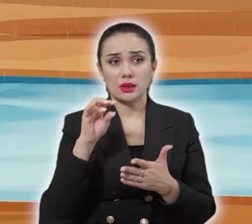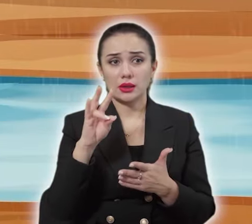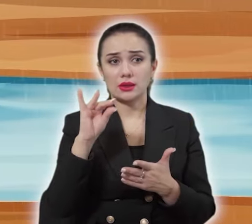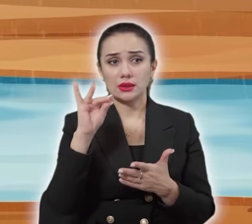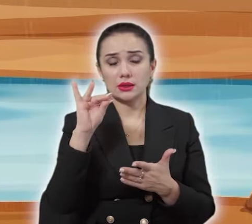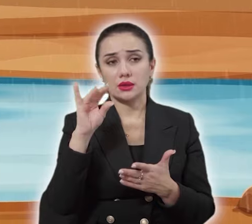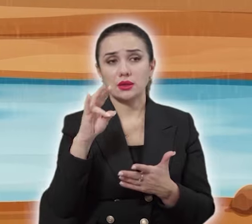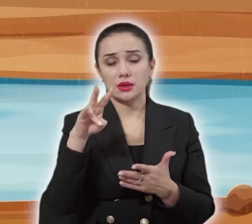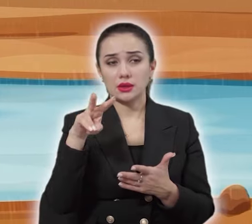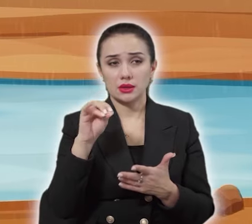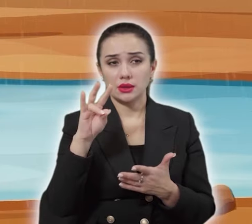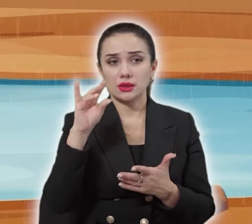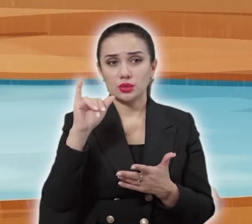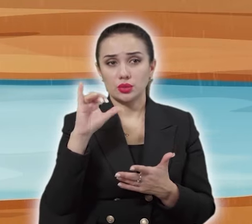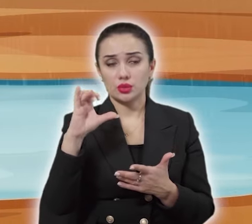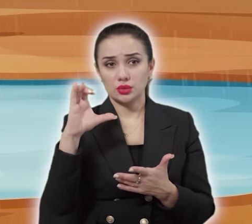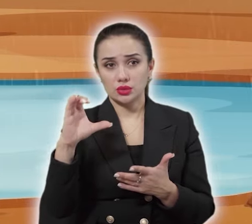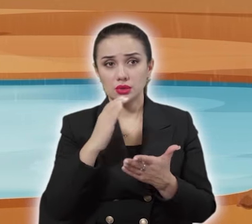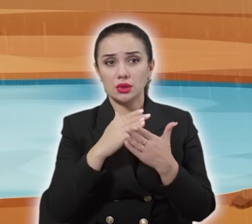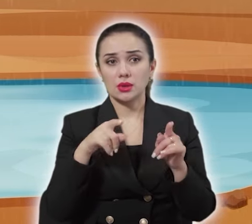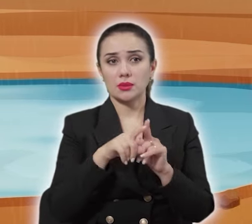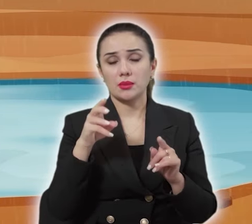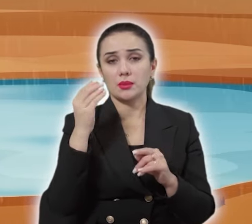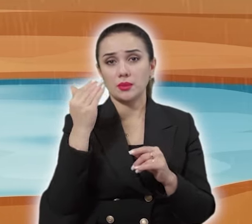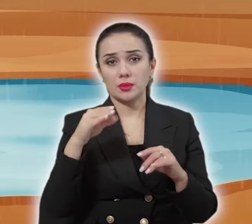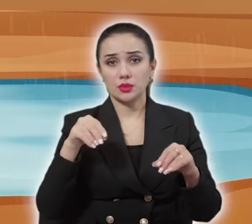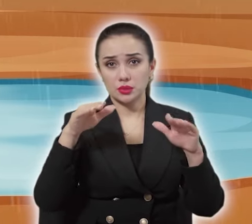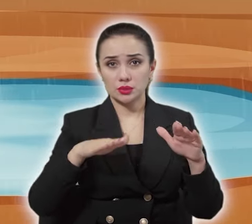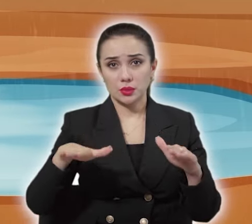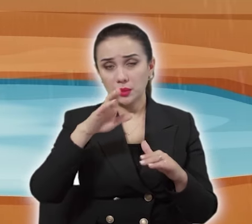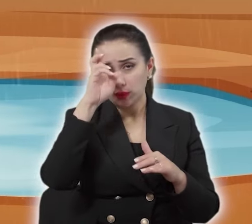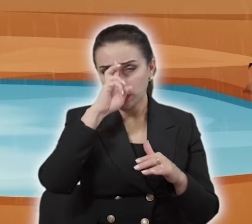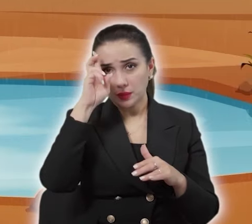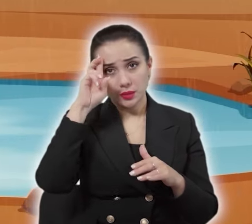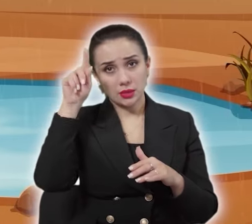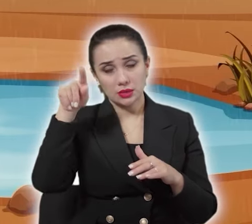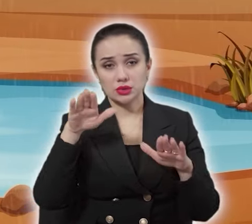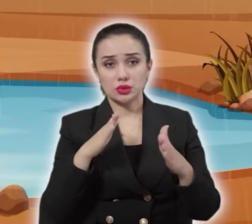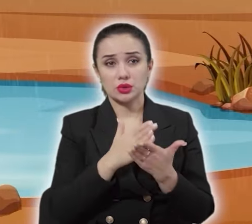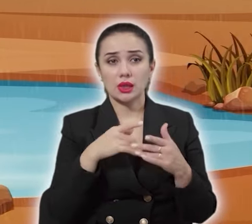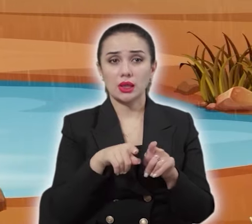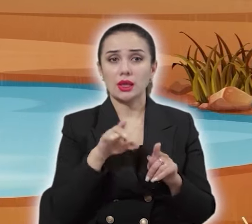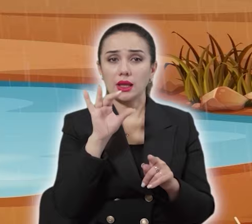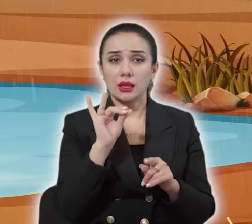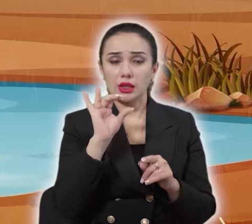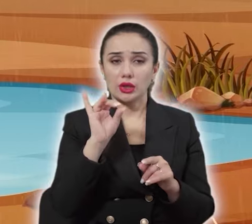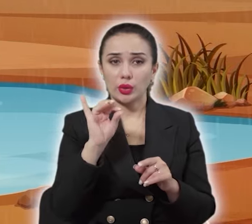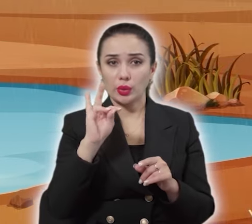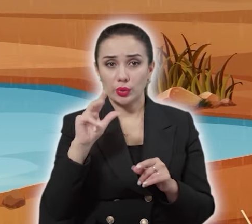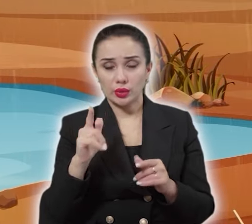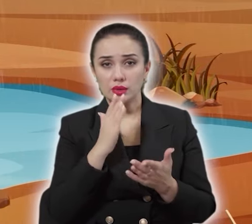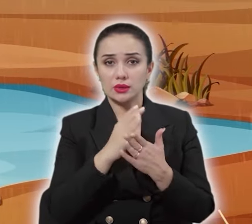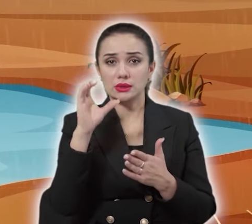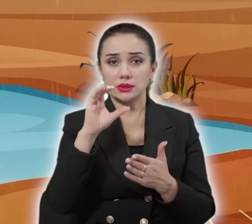Lenius Maranhensis cho'li. Bu Braziliyada joylashgan oq tepaliklar cho'lidir. Yomg'irlar natijasida iyun va